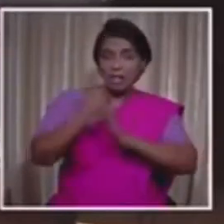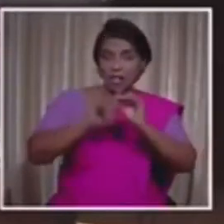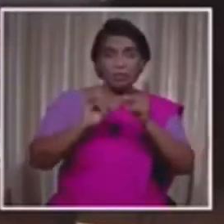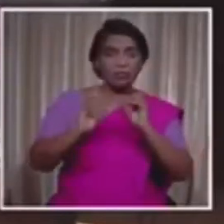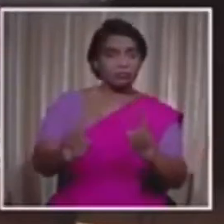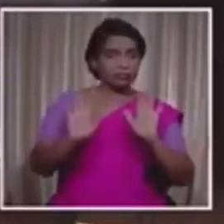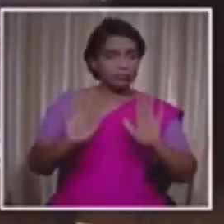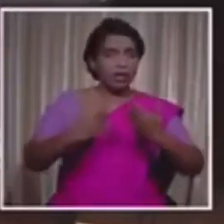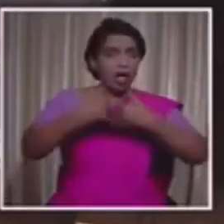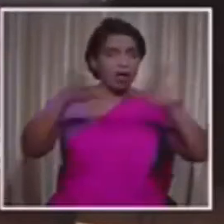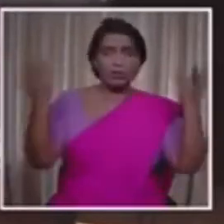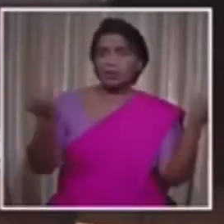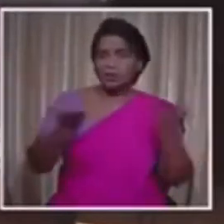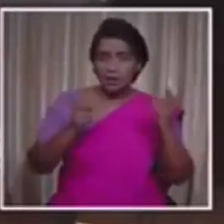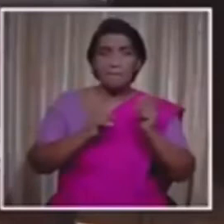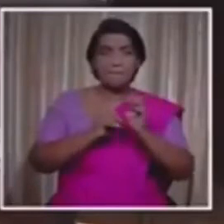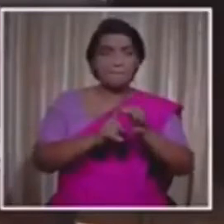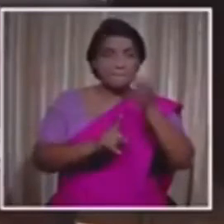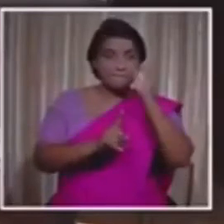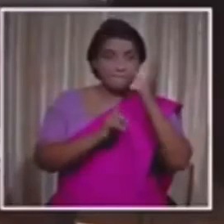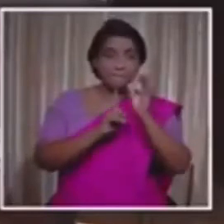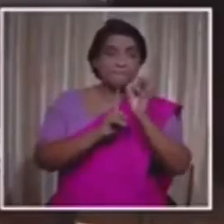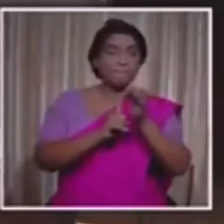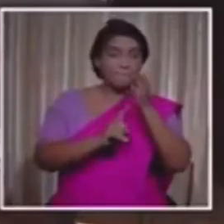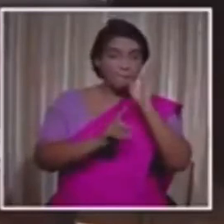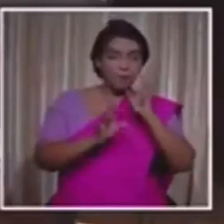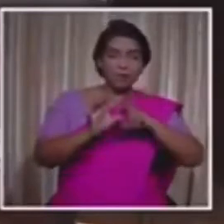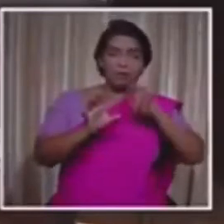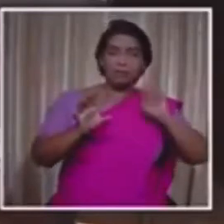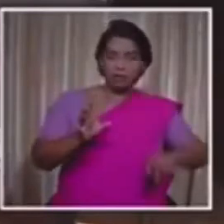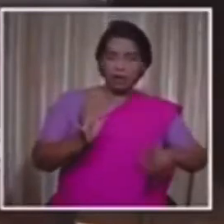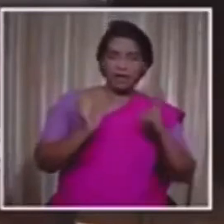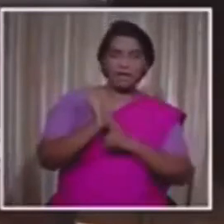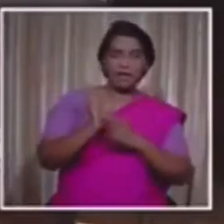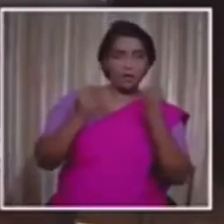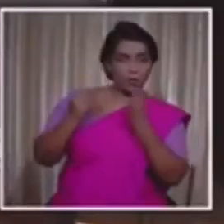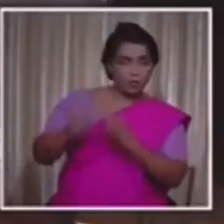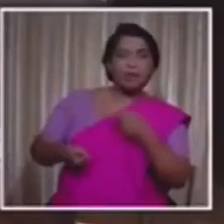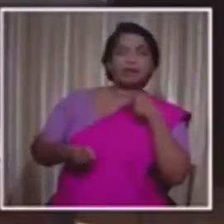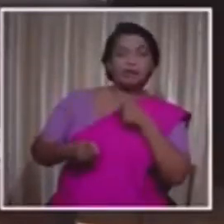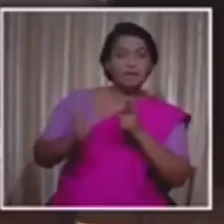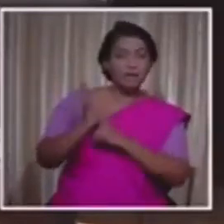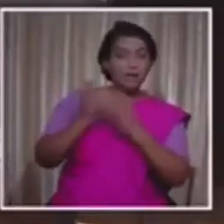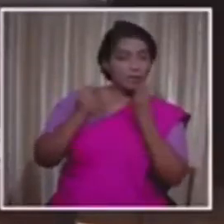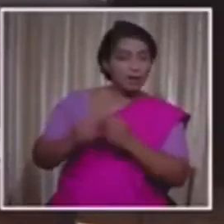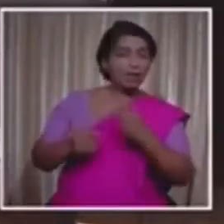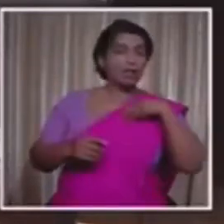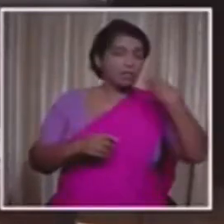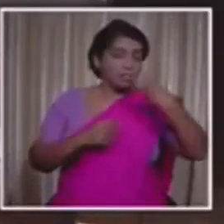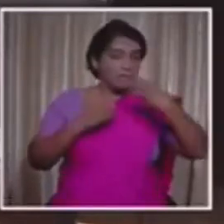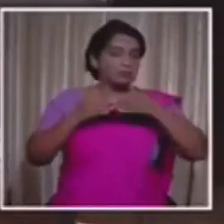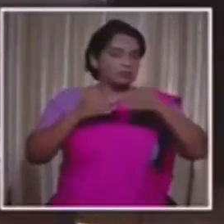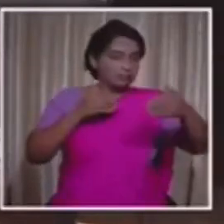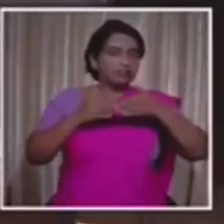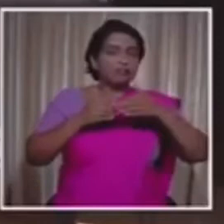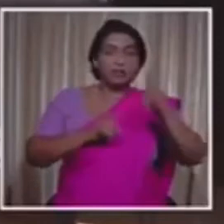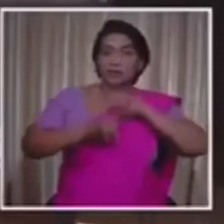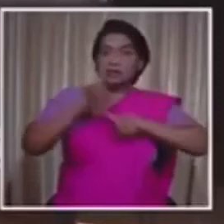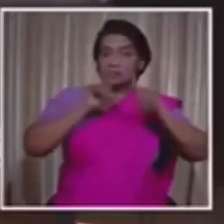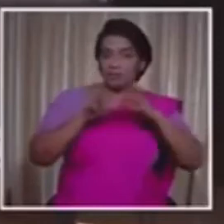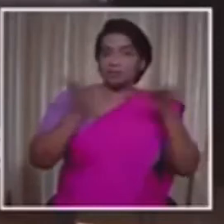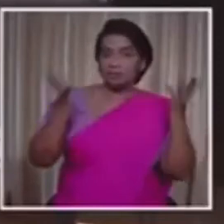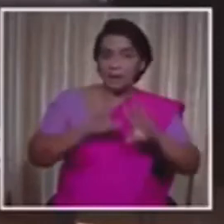अवस्थावक जनाधिपति दूरे पुरप्पाडुवक एतिवीट ए पुरप्पाडुव एतिवी दिन तुनक एतुलत रस्वीम